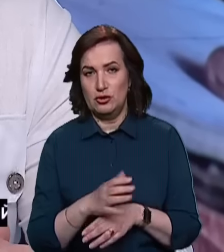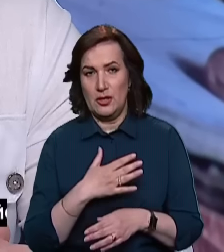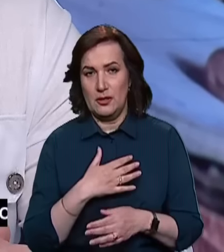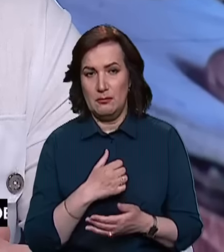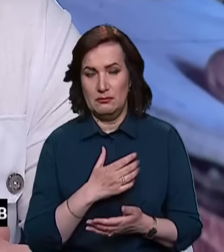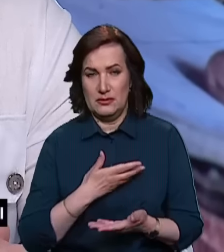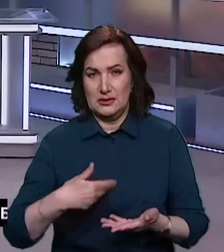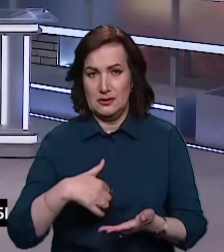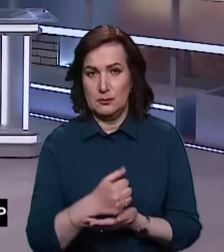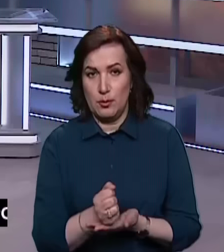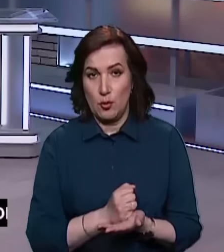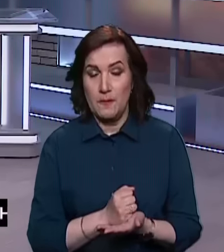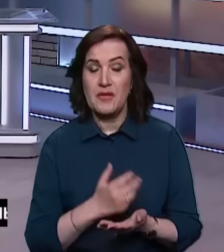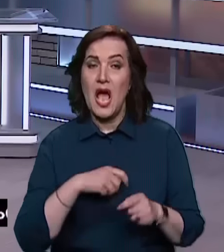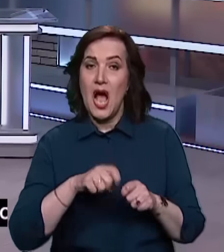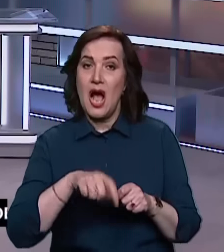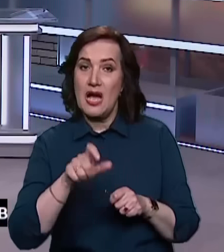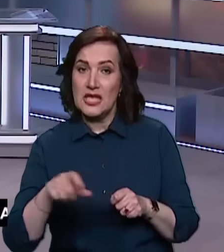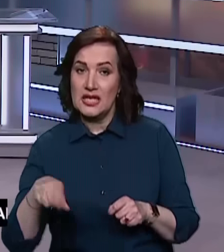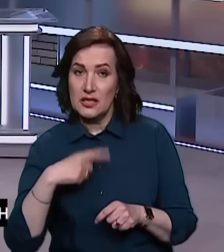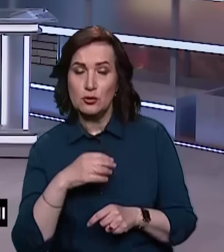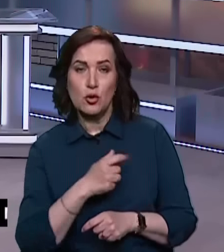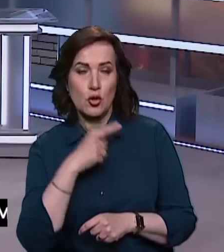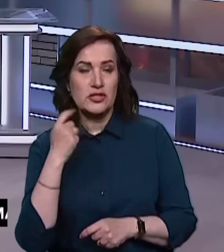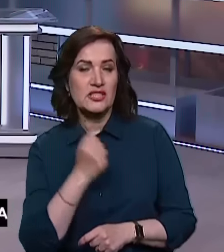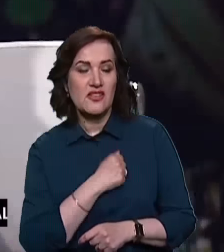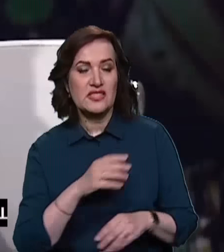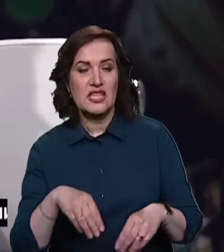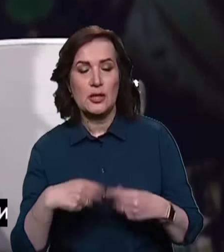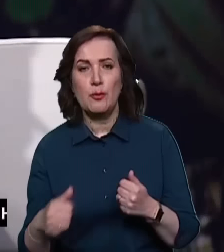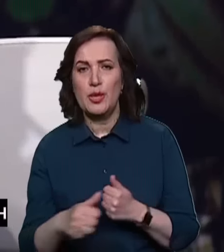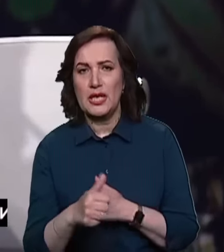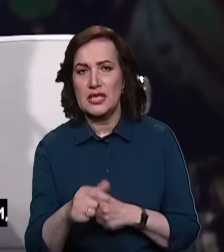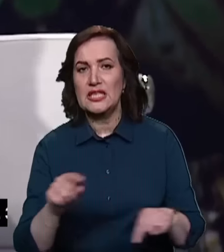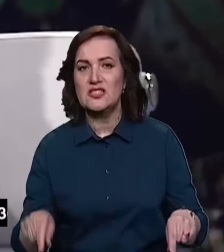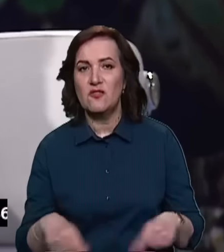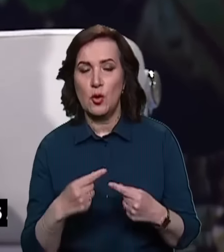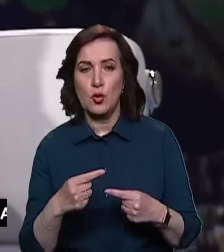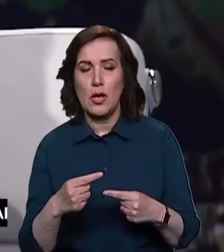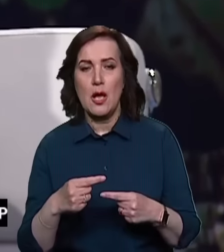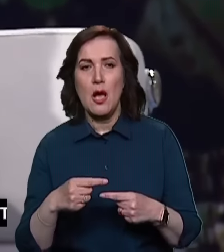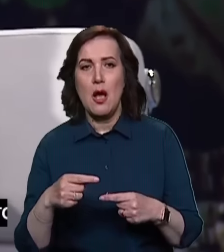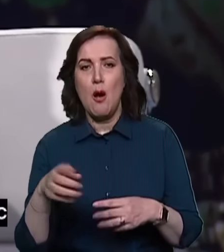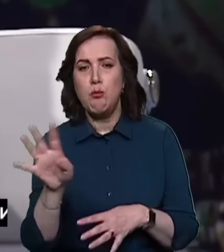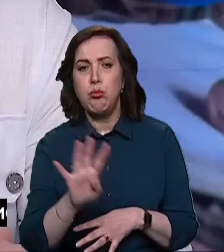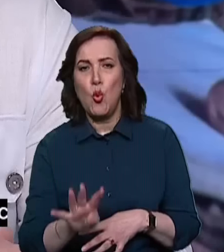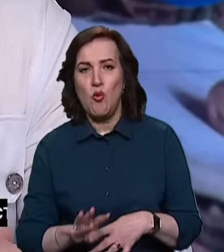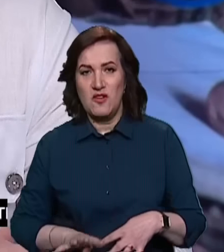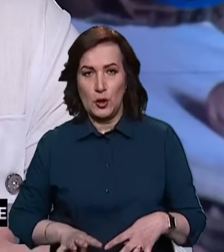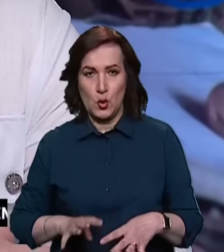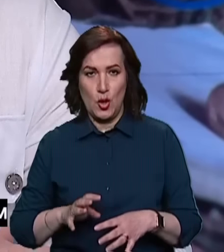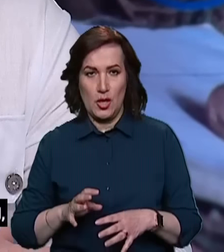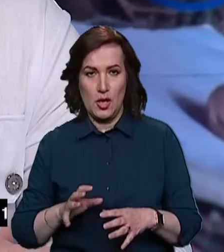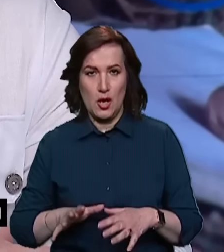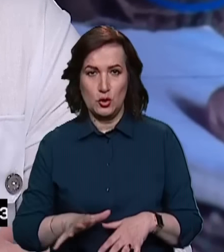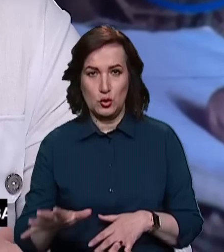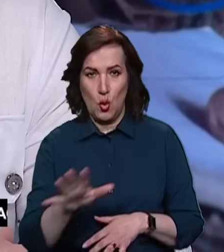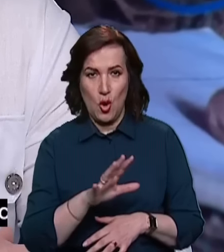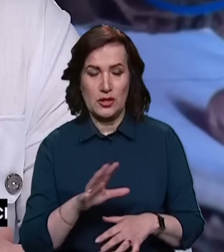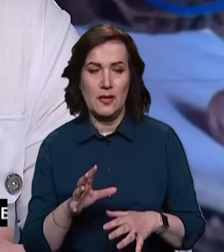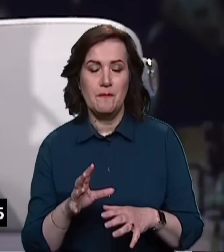аналітики Інституту вивчення війни зазначають, що російські війська надають пріоритет створенню буферної зони вздовж міжнародного кордону,